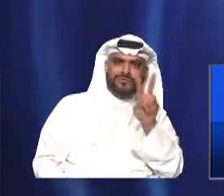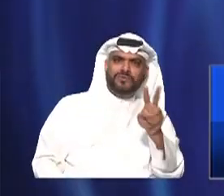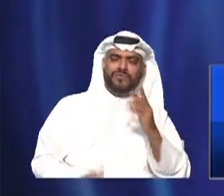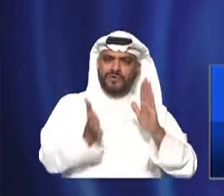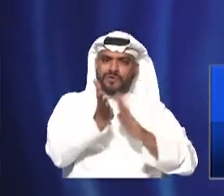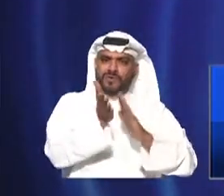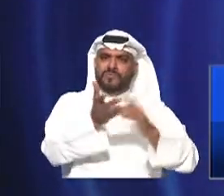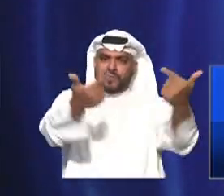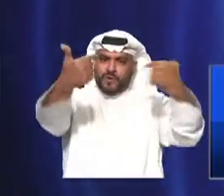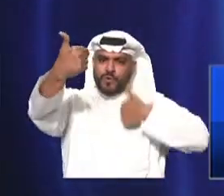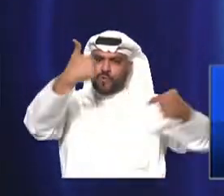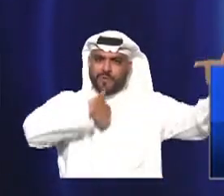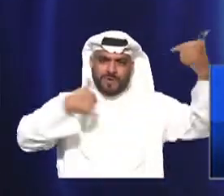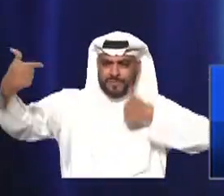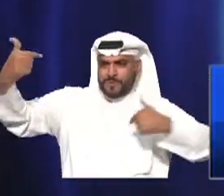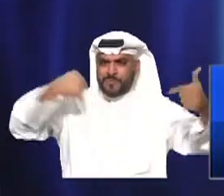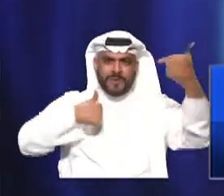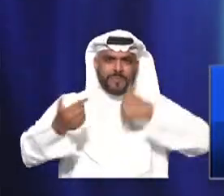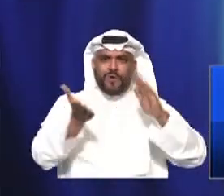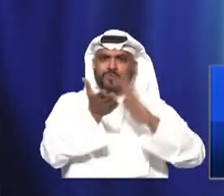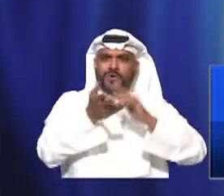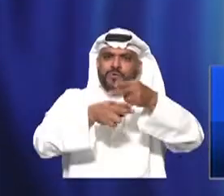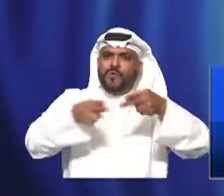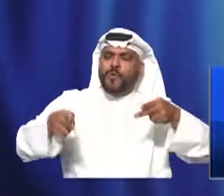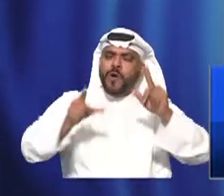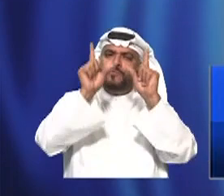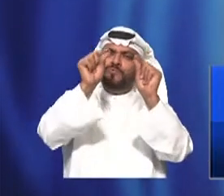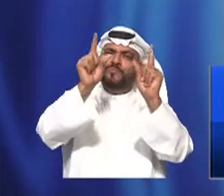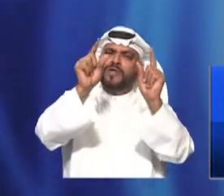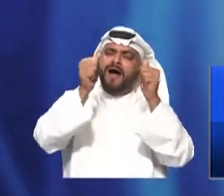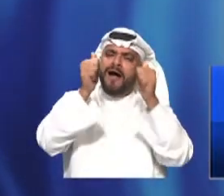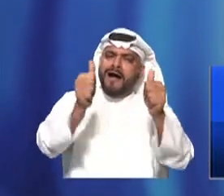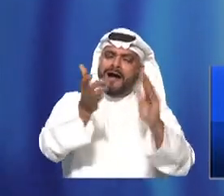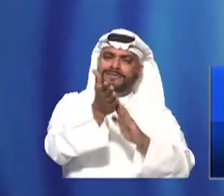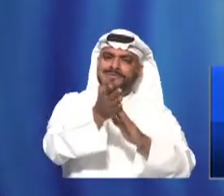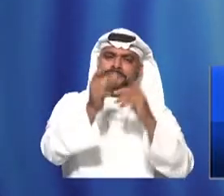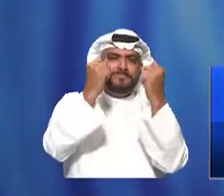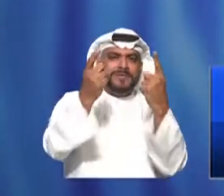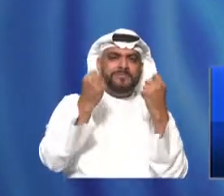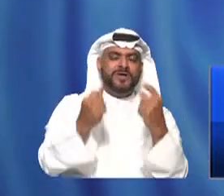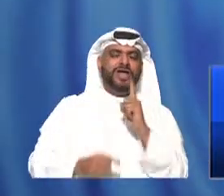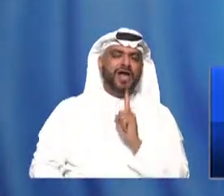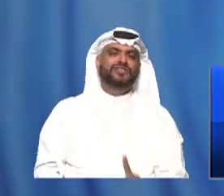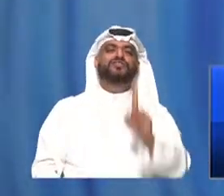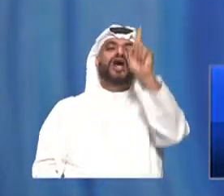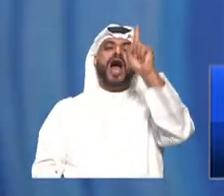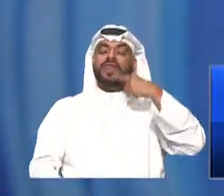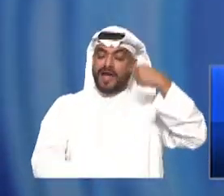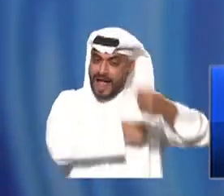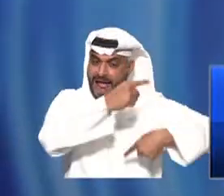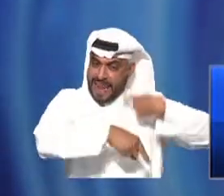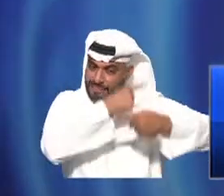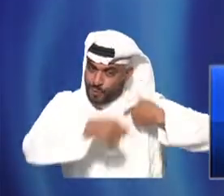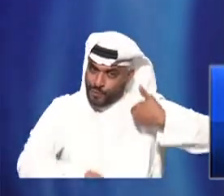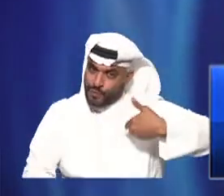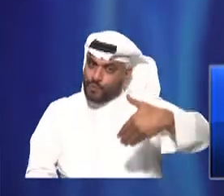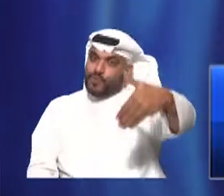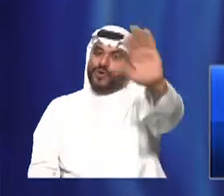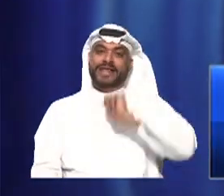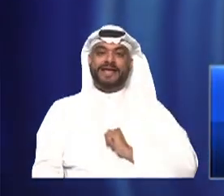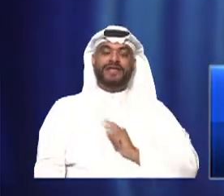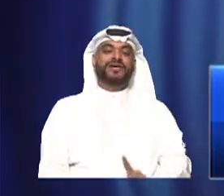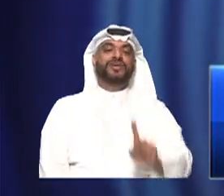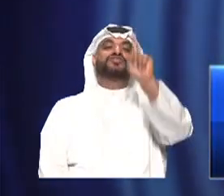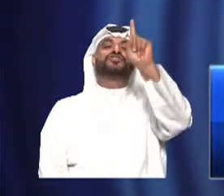لهذا الافتتاح، وسوف نحاول قدر المستطاع أن نحقق هذا التميز بشكل مستمر، وبإذن الله سوف